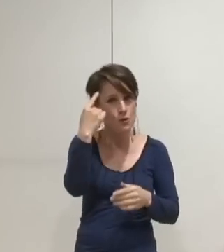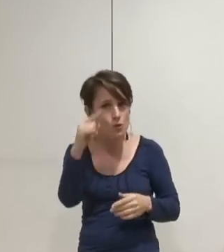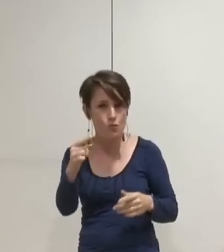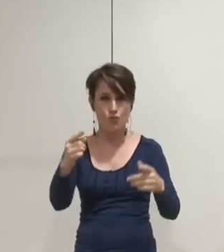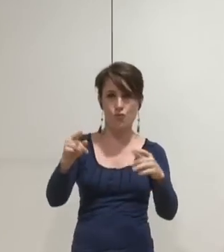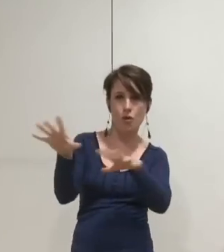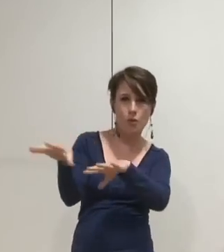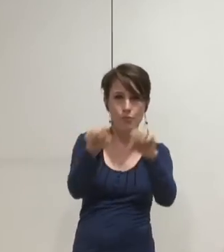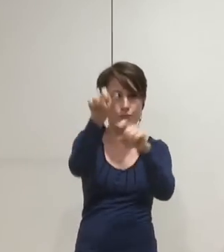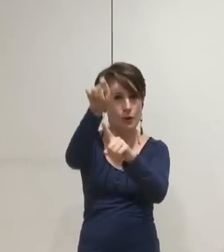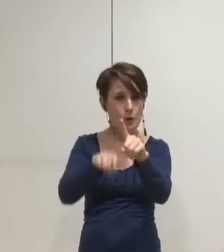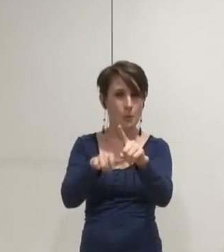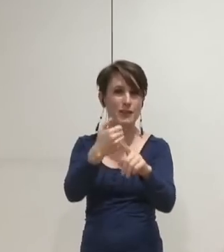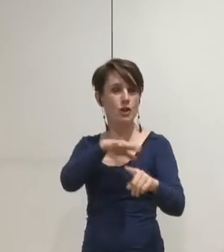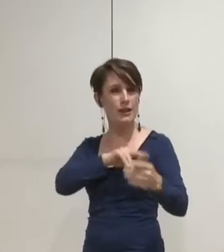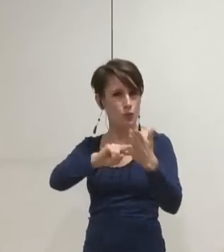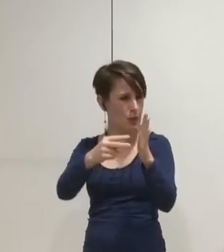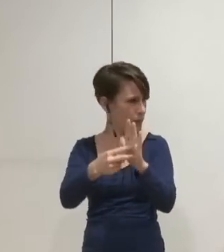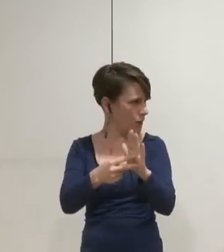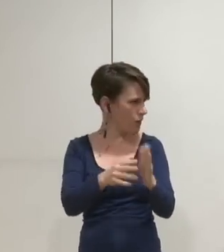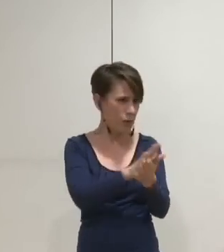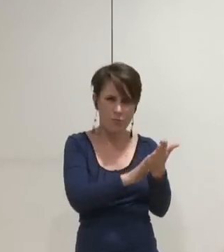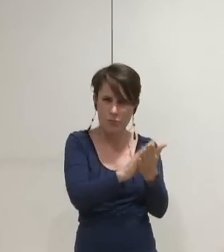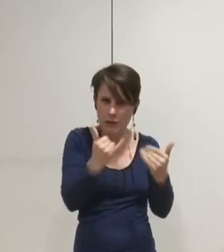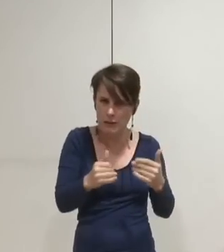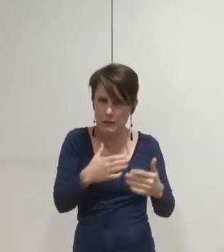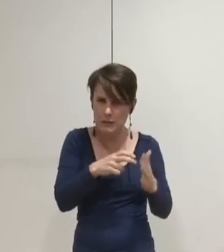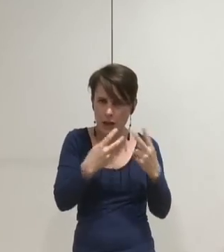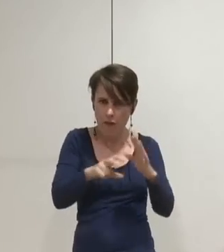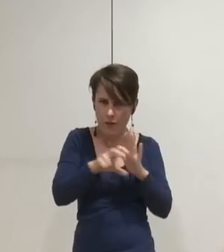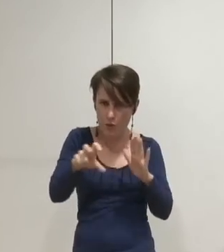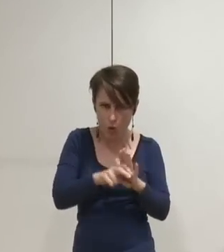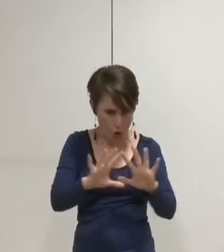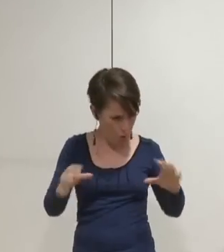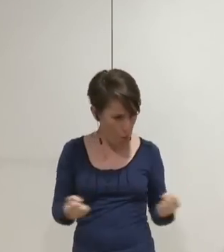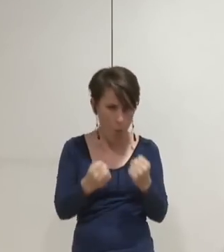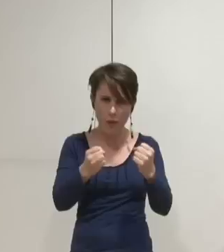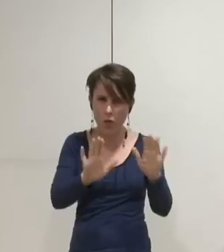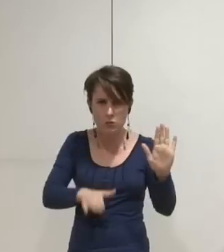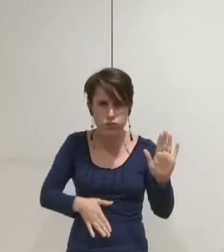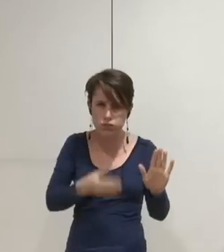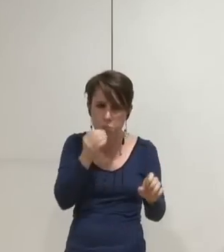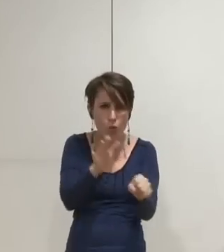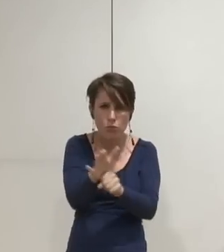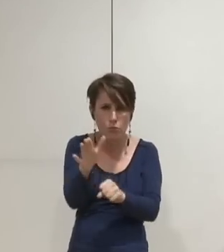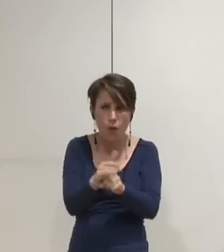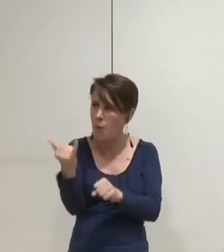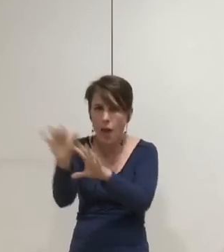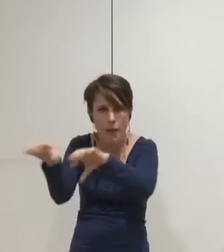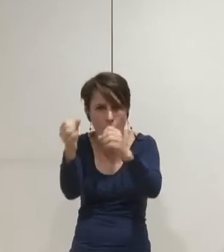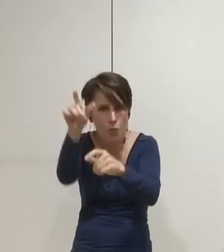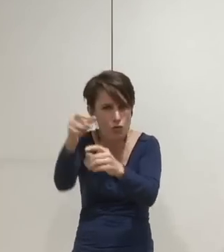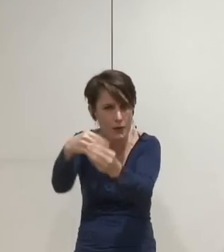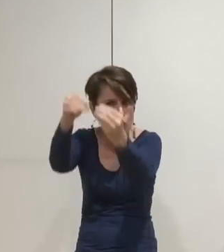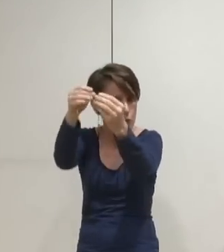ne dispos ne disposaient pas pardon de des compétences nécessaires pour organiser cette journée ainsi l'organisation et